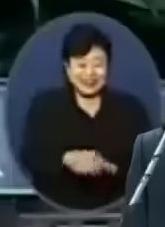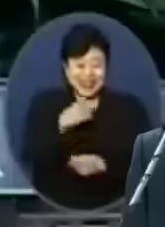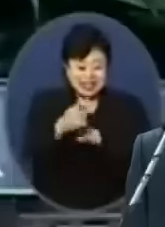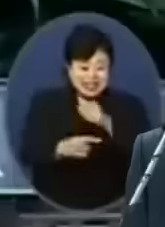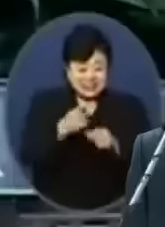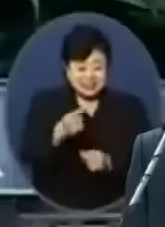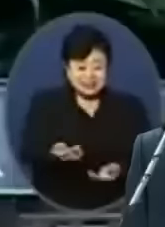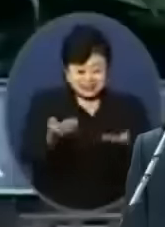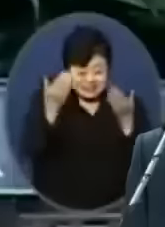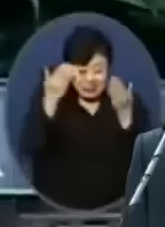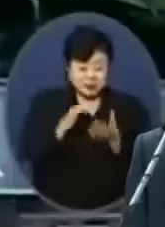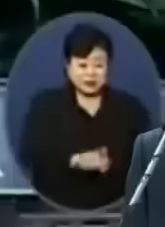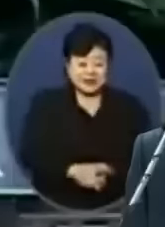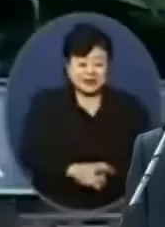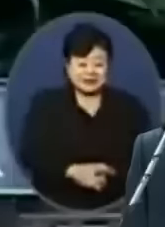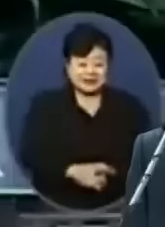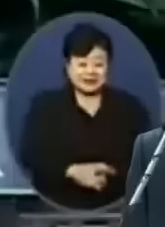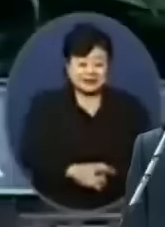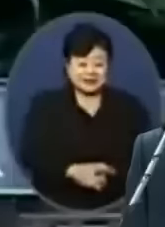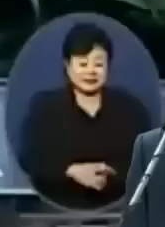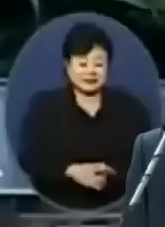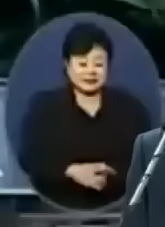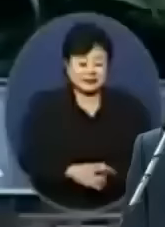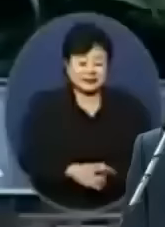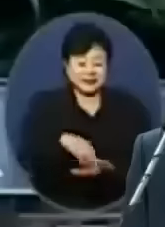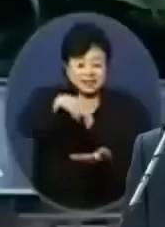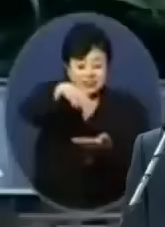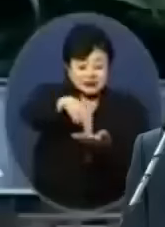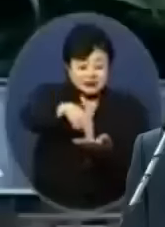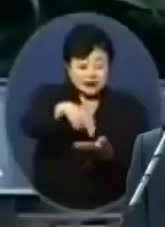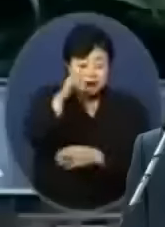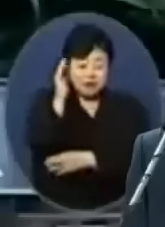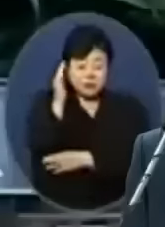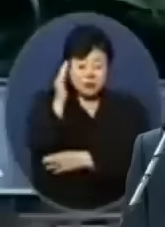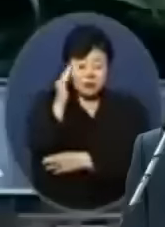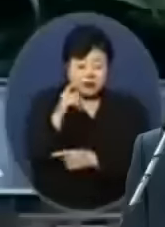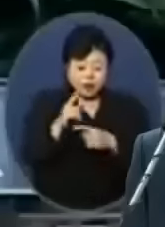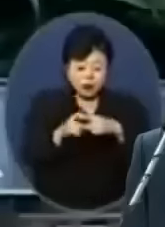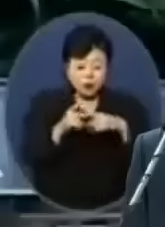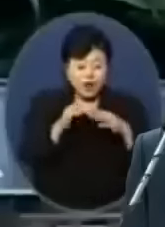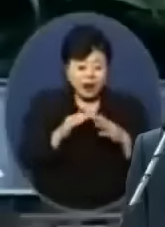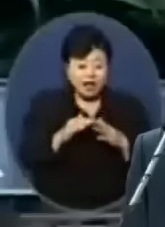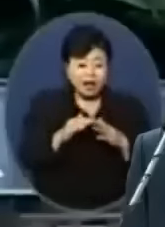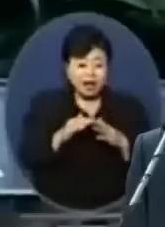1년이 지나고 나니까 강단에 있으면 교회가